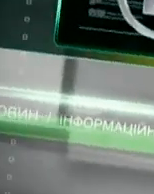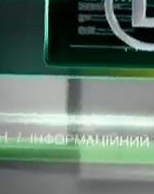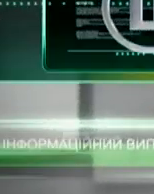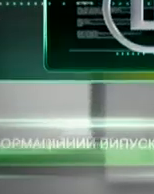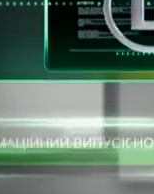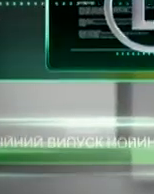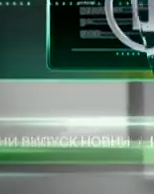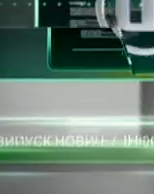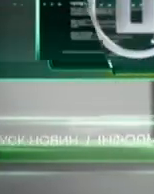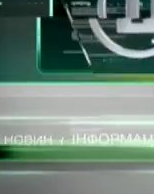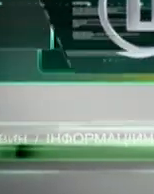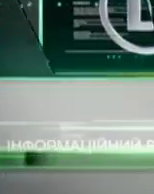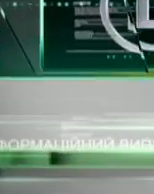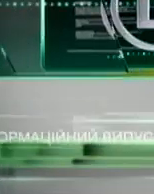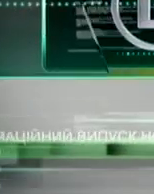Дякую.